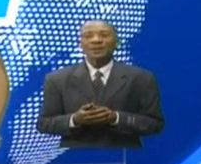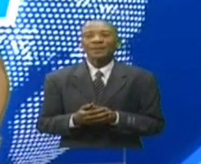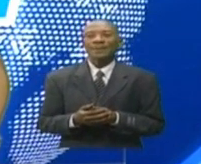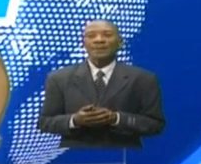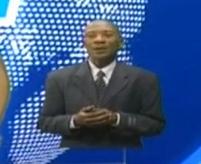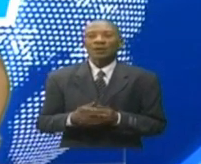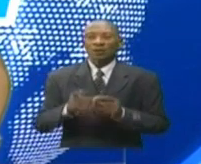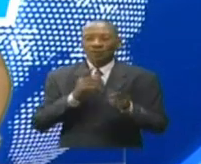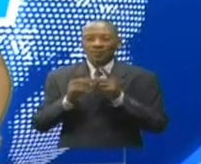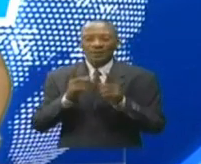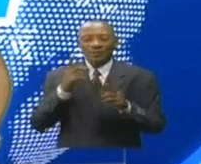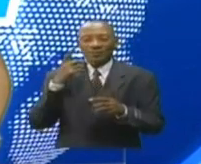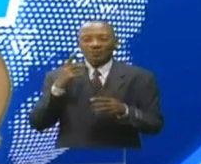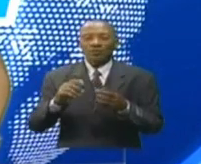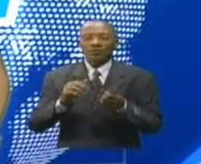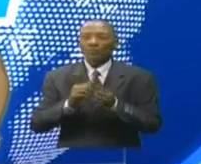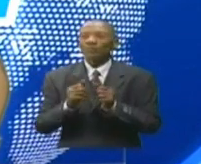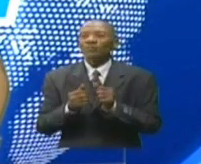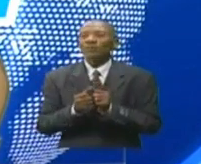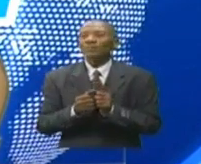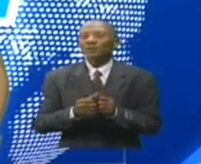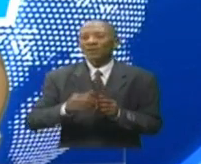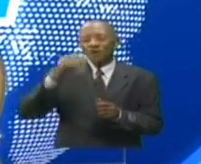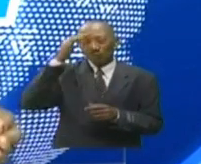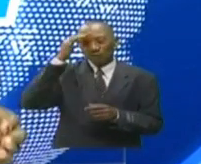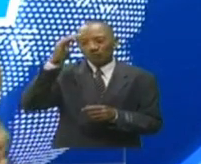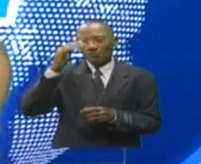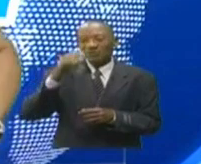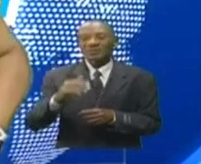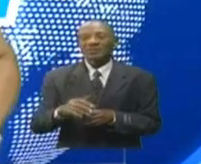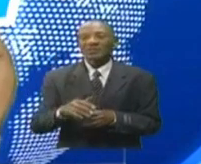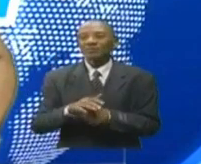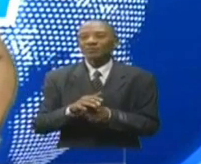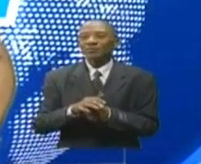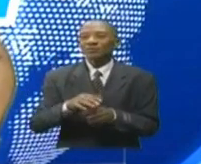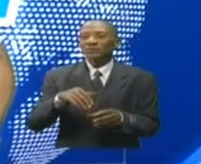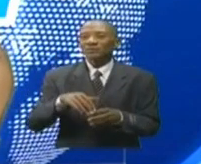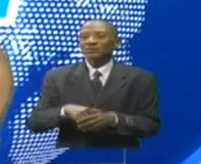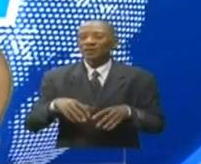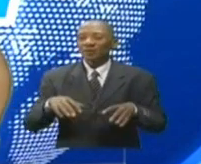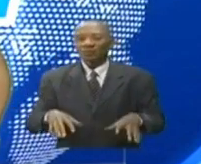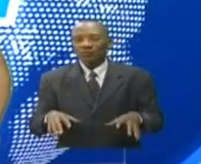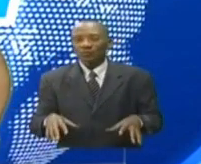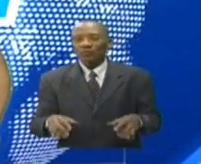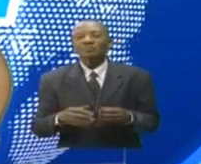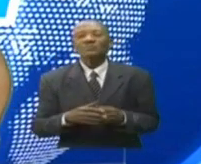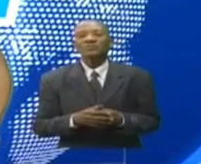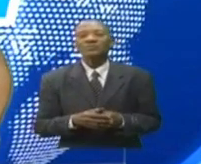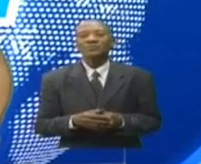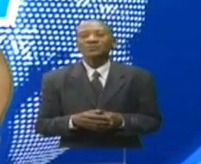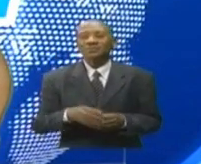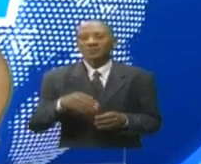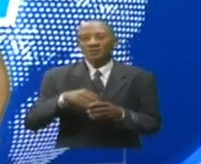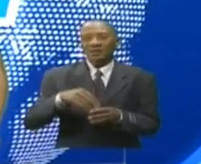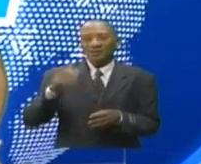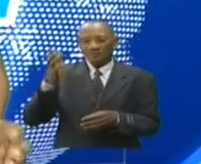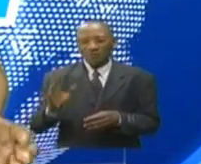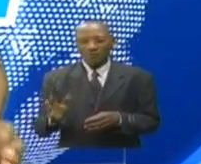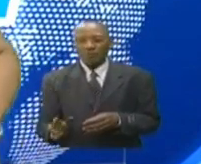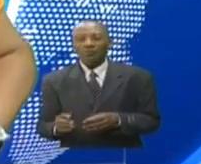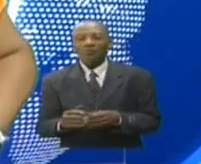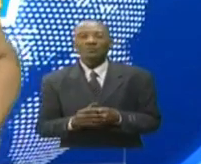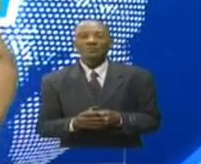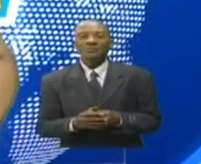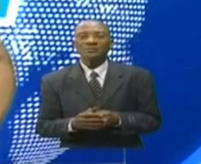été constaté que la République démocratique du Congo est en voie de désindustrialisation. La province du Congo central n'est